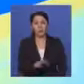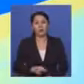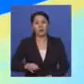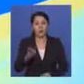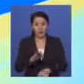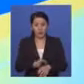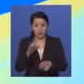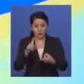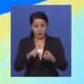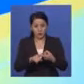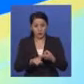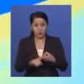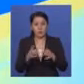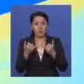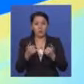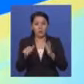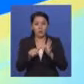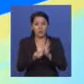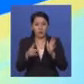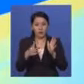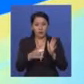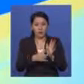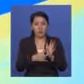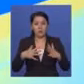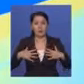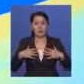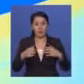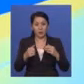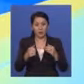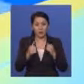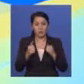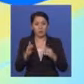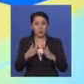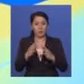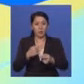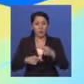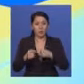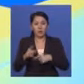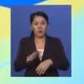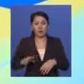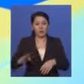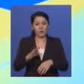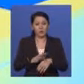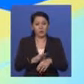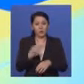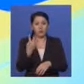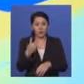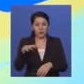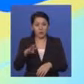Облыста коронавирус инфекциясын жұқтырғандардың бүгін 68-і жазылып үйлеріне жіберілді. Жалпы облыста COVID-19